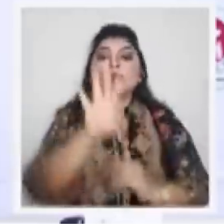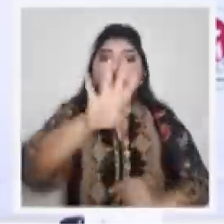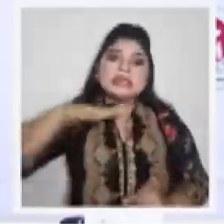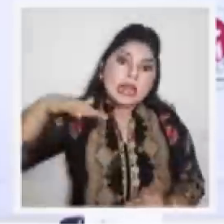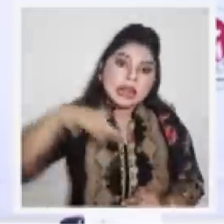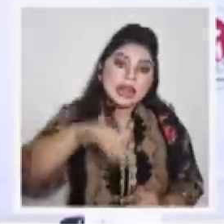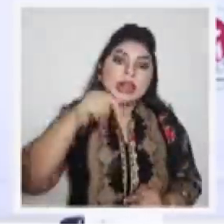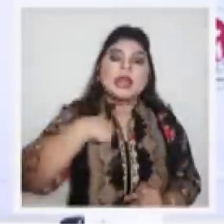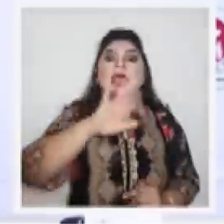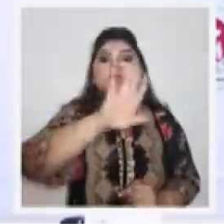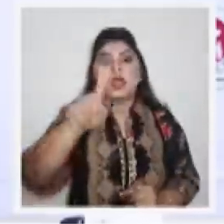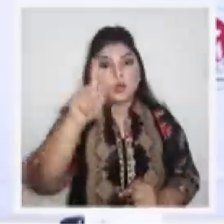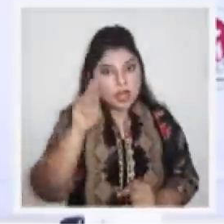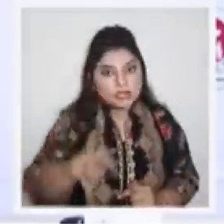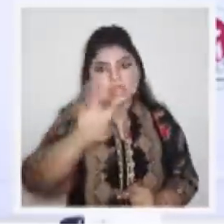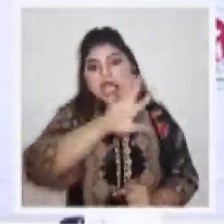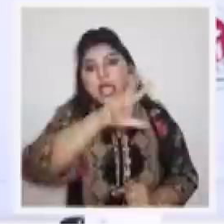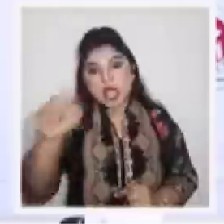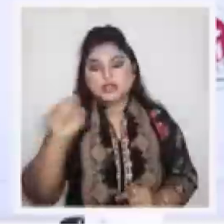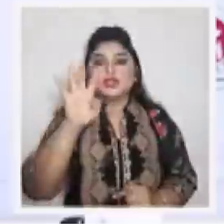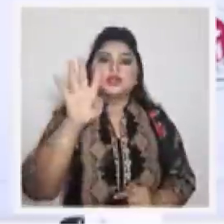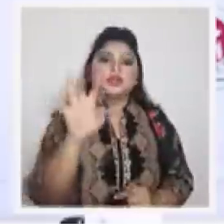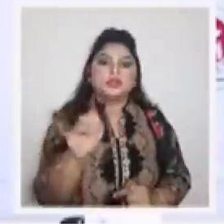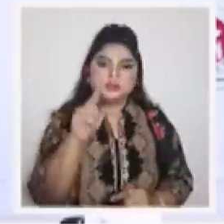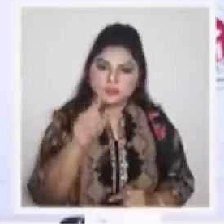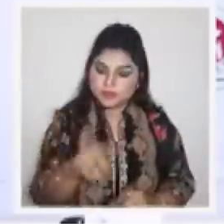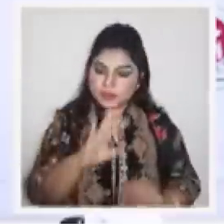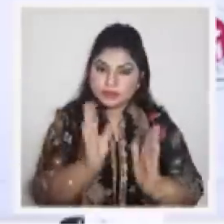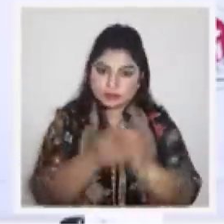পেয়েছেন 2,281 জন। এ পর্যন্ত কোয়ারেন্টাইনে